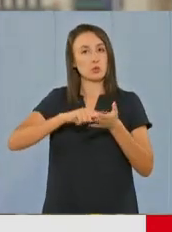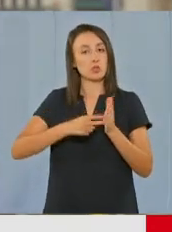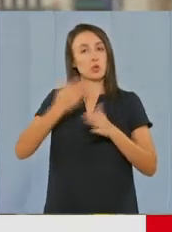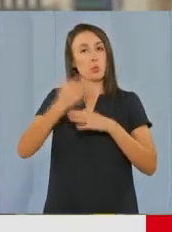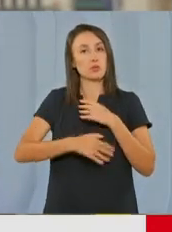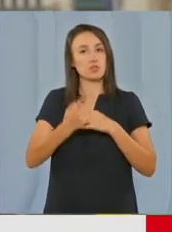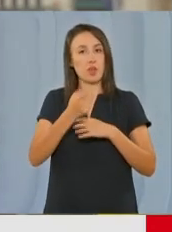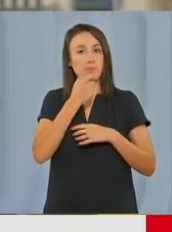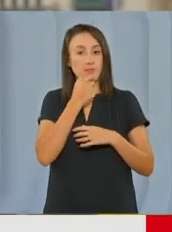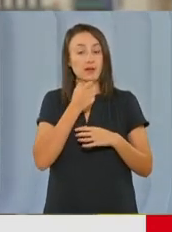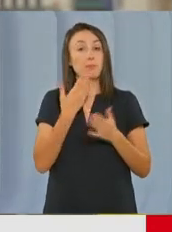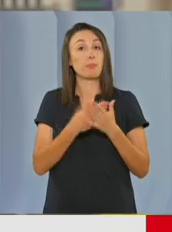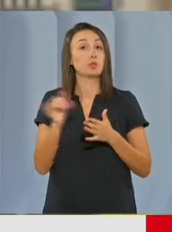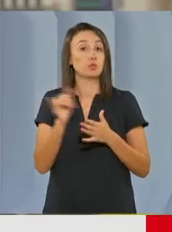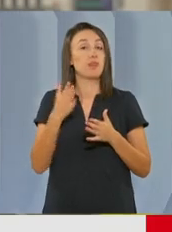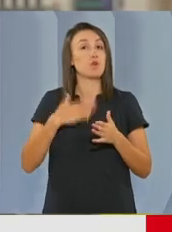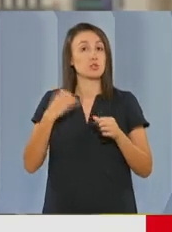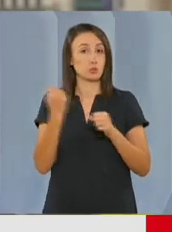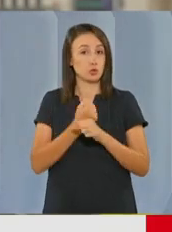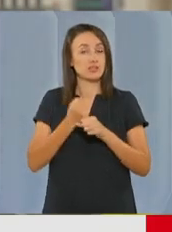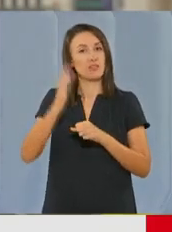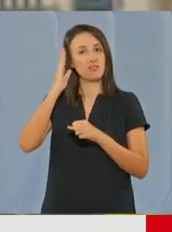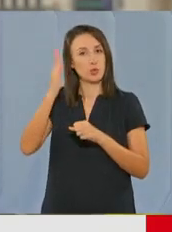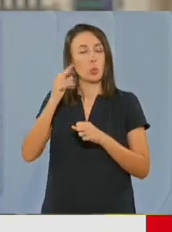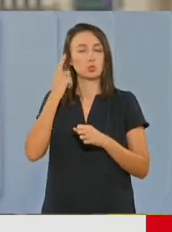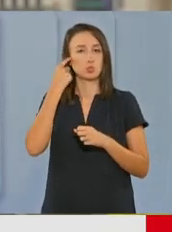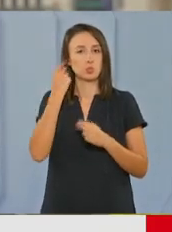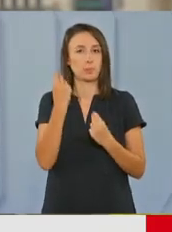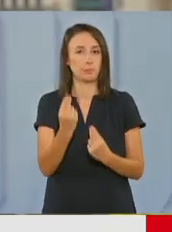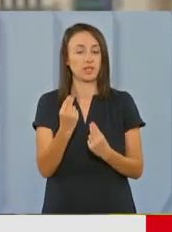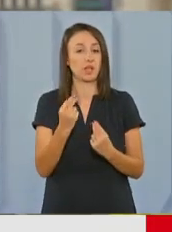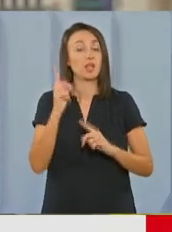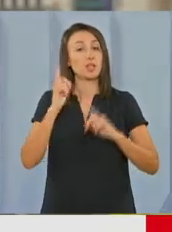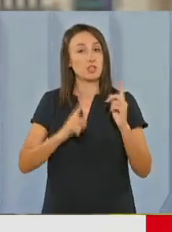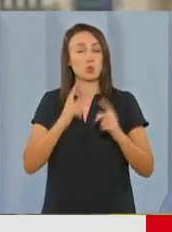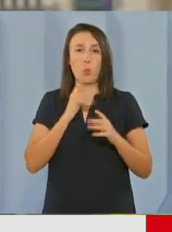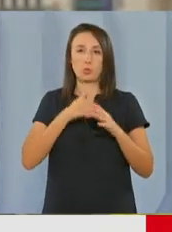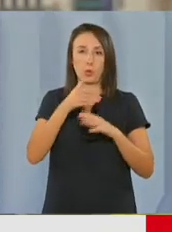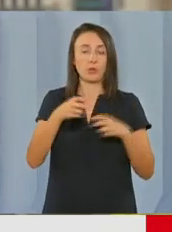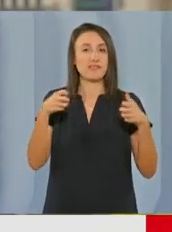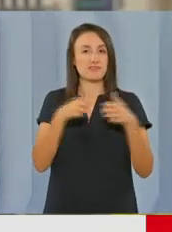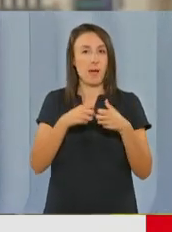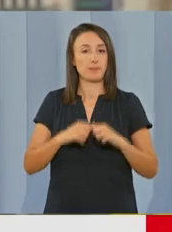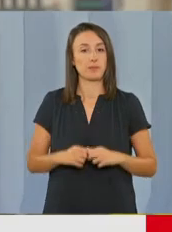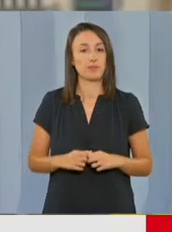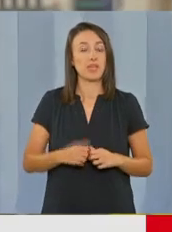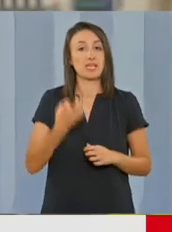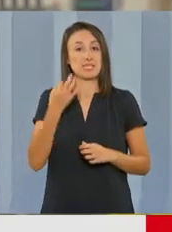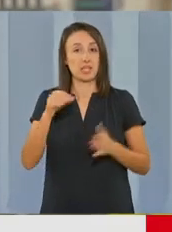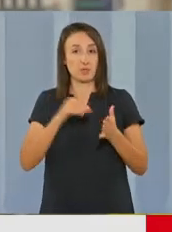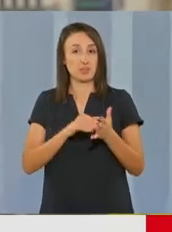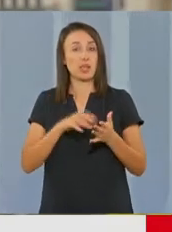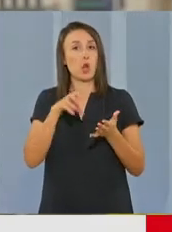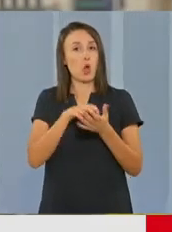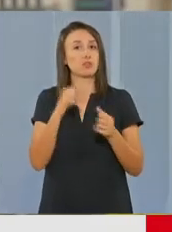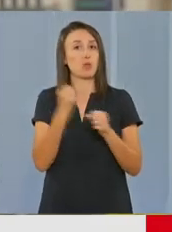ultimii 7 ani, însă pentru cei care vor să muncească, viitorul sună promițător, chiar dacă n-au trecut examenul maturității. Peste 10.000 de